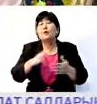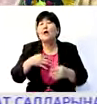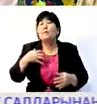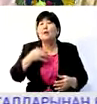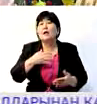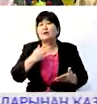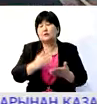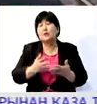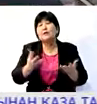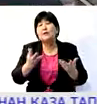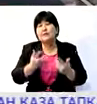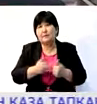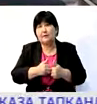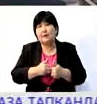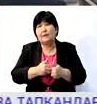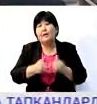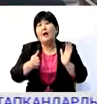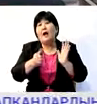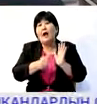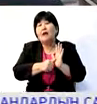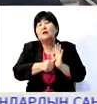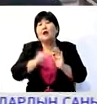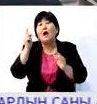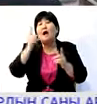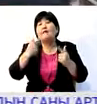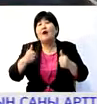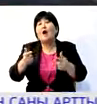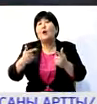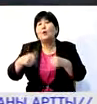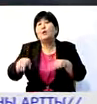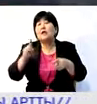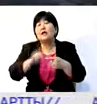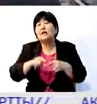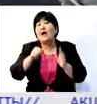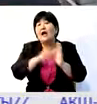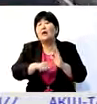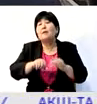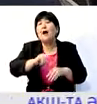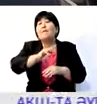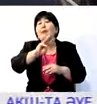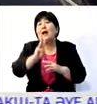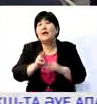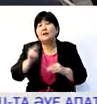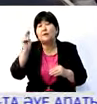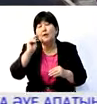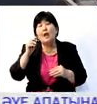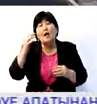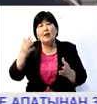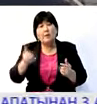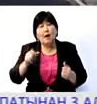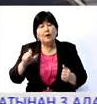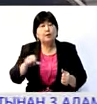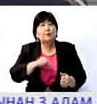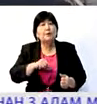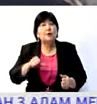болып есептеледі. Алты факультетке қарасты барлық сол 60 бакалавриат мамандығының білім алушылары бүгін